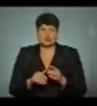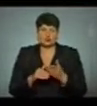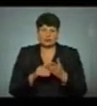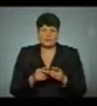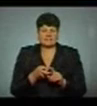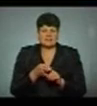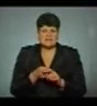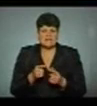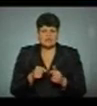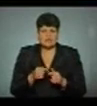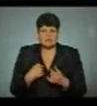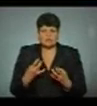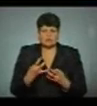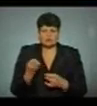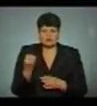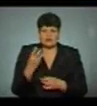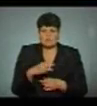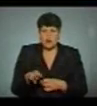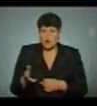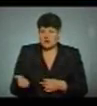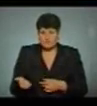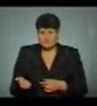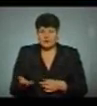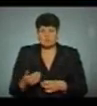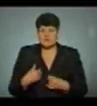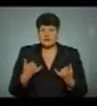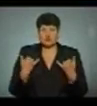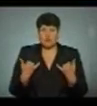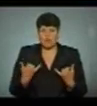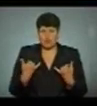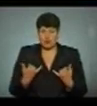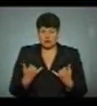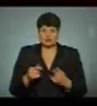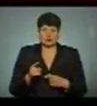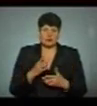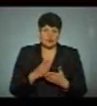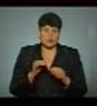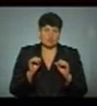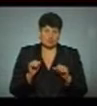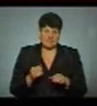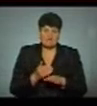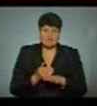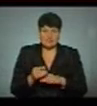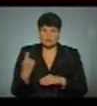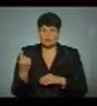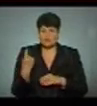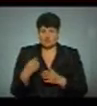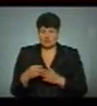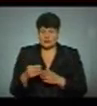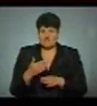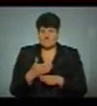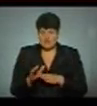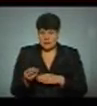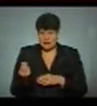відділення, нам потрібно було 14 мільйонів. Тому ми сьогодні, от то, що була можливість виділити з обласного бюджету, виділили